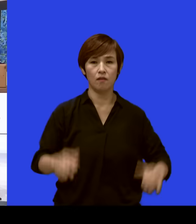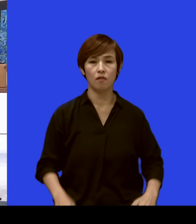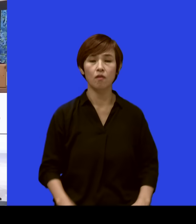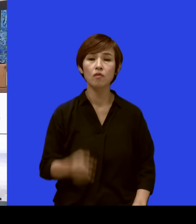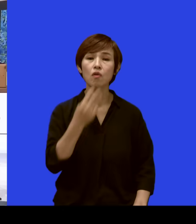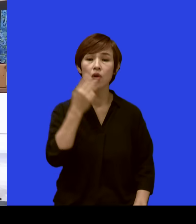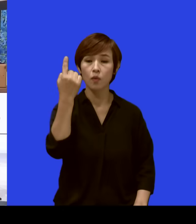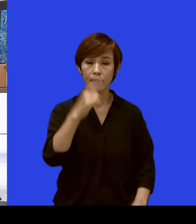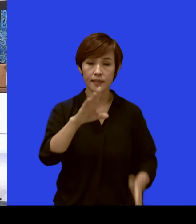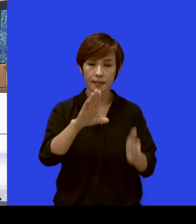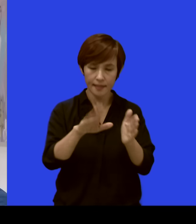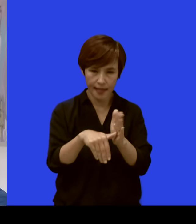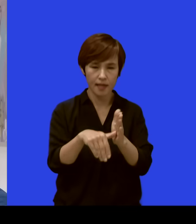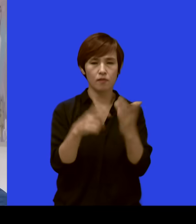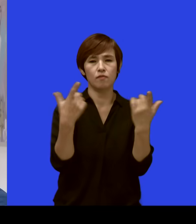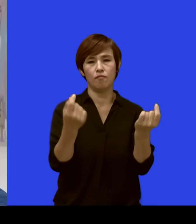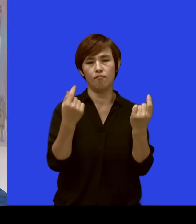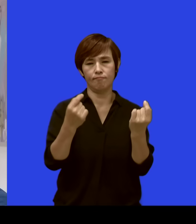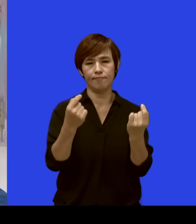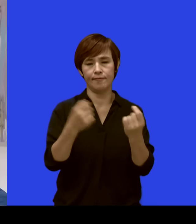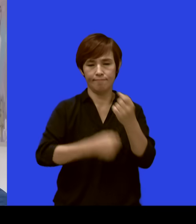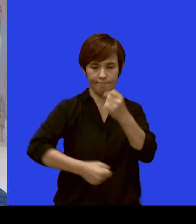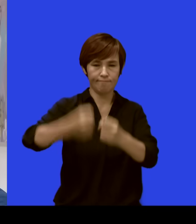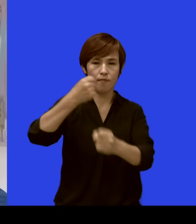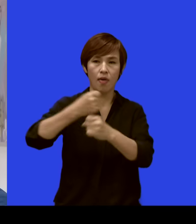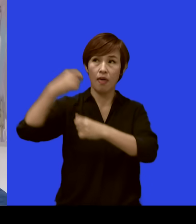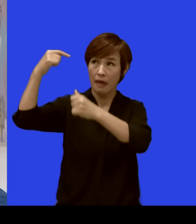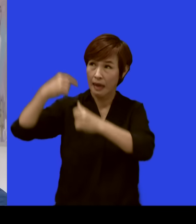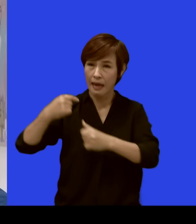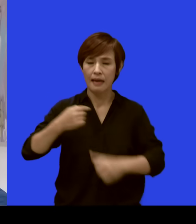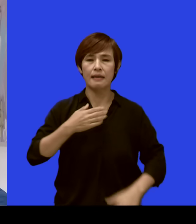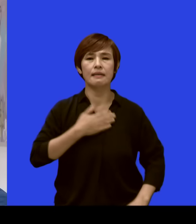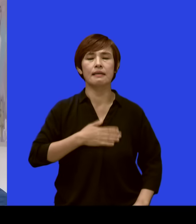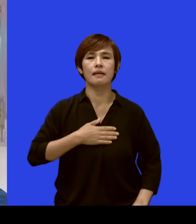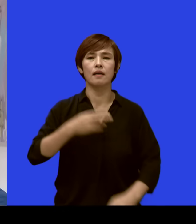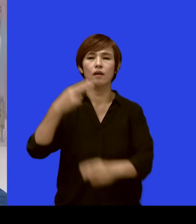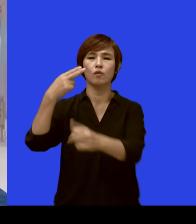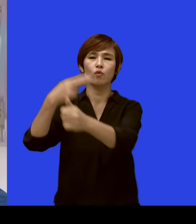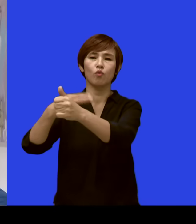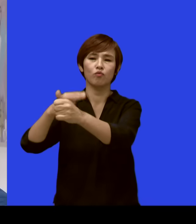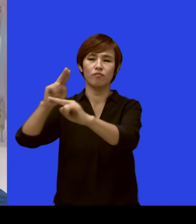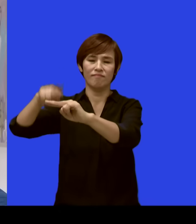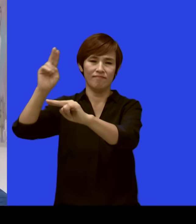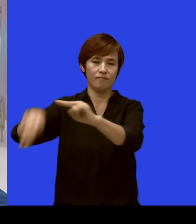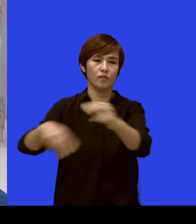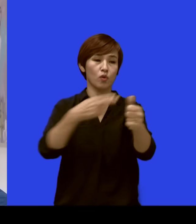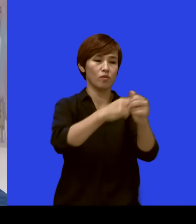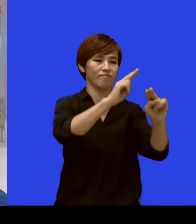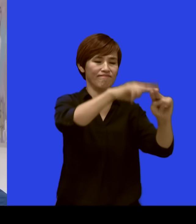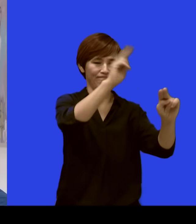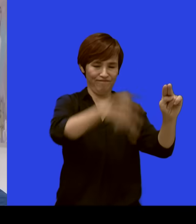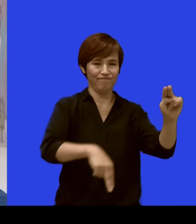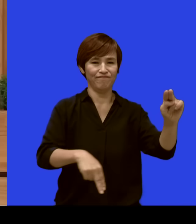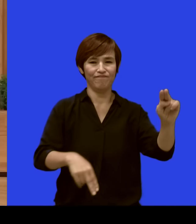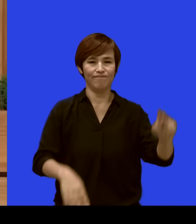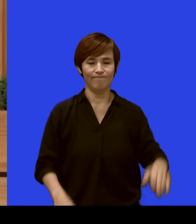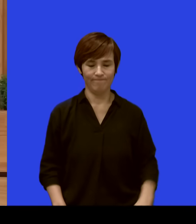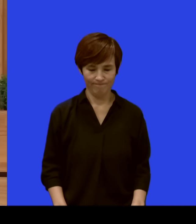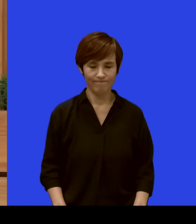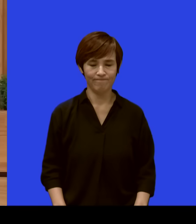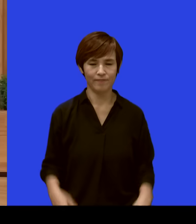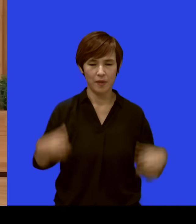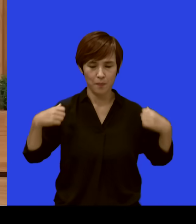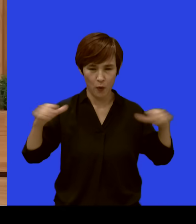때 그 자리로 돌아가야 된다. 그래서 이제 제가 또 돌아가서 우리 아내한테 내가 부대학 강사비 이제 안 나온다.